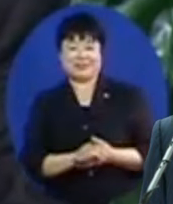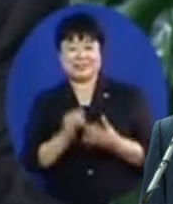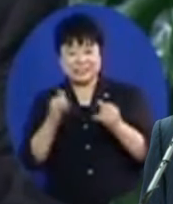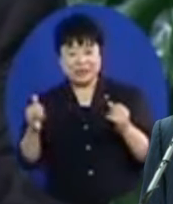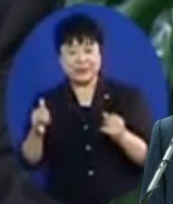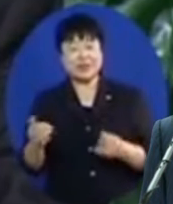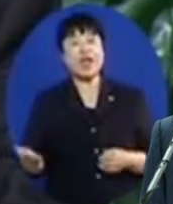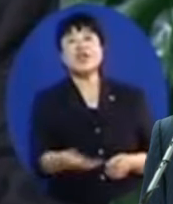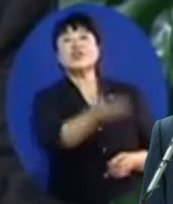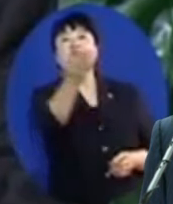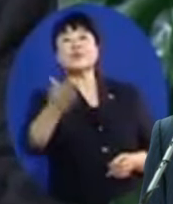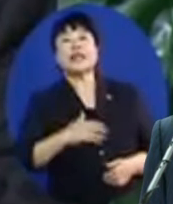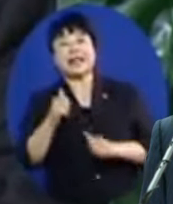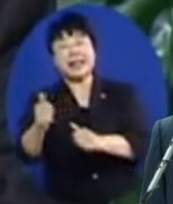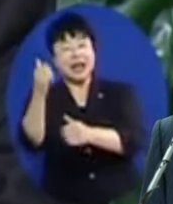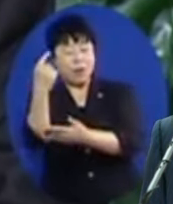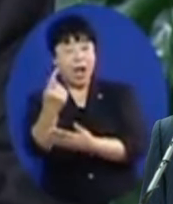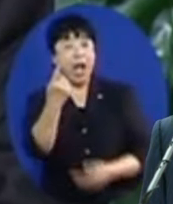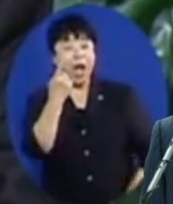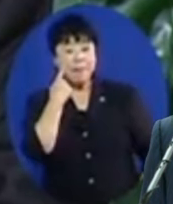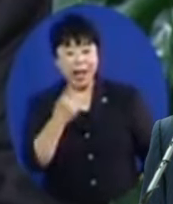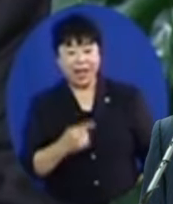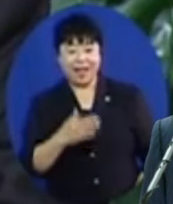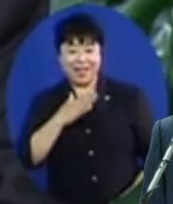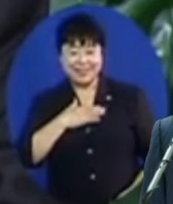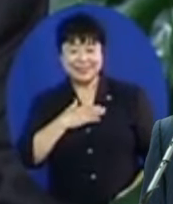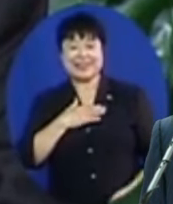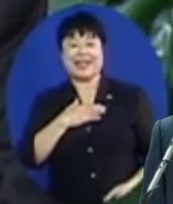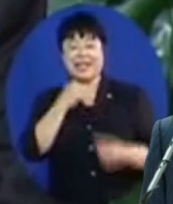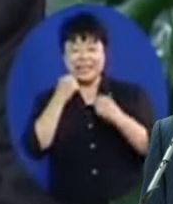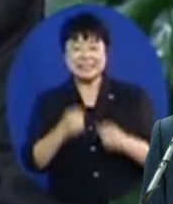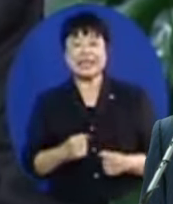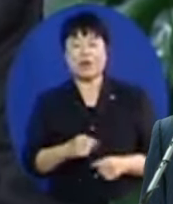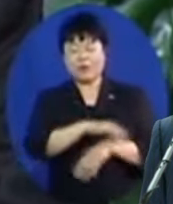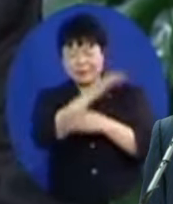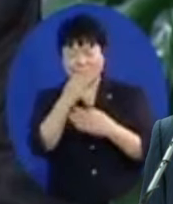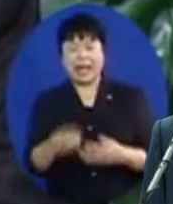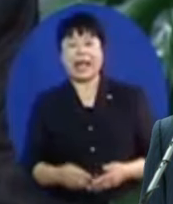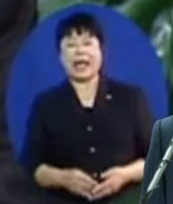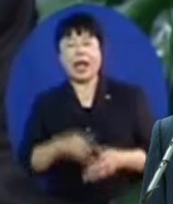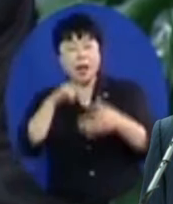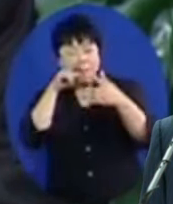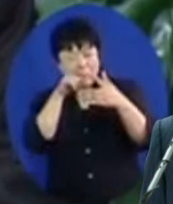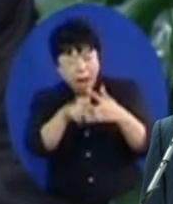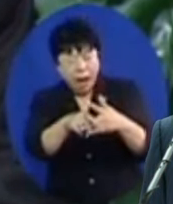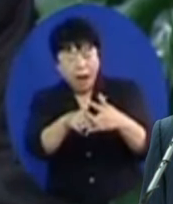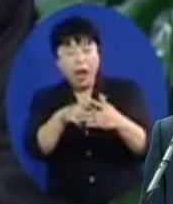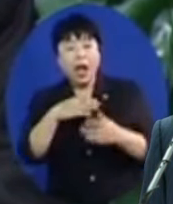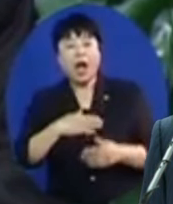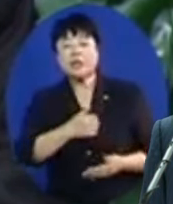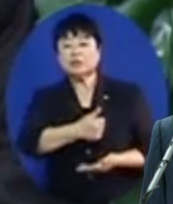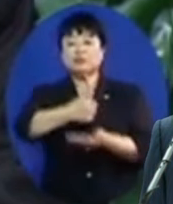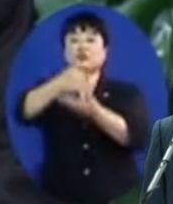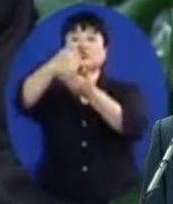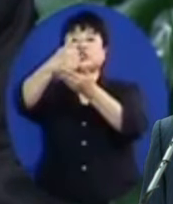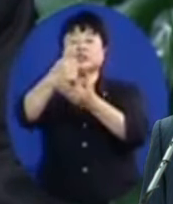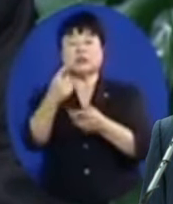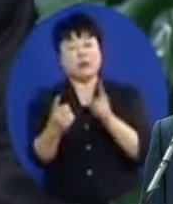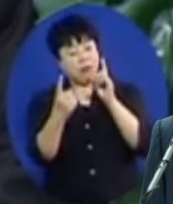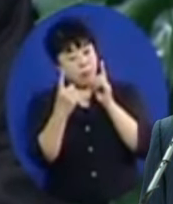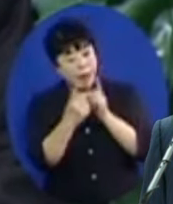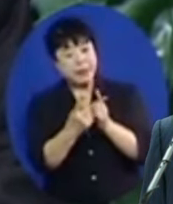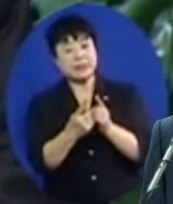사람들에게서 여러분 나를 따라와 보십시오. 나의 살아온 생애를 낱낱이 들여다보고 아시는 분을